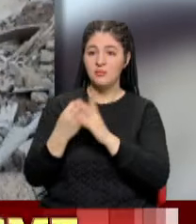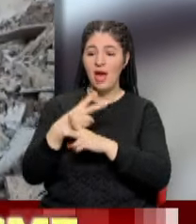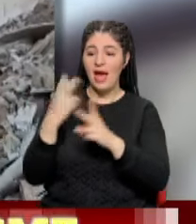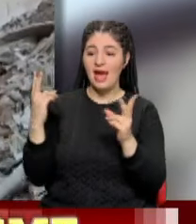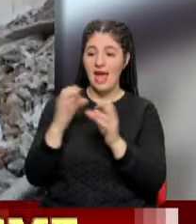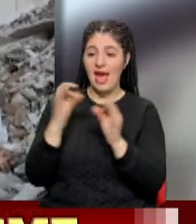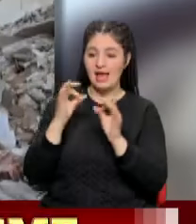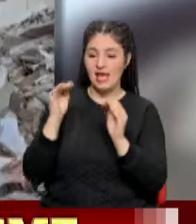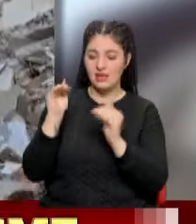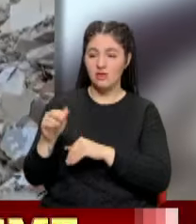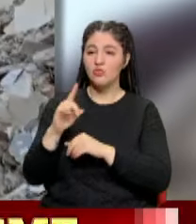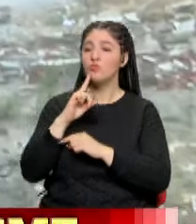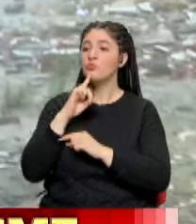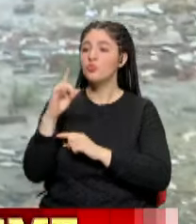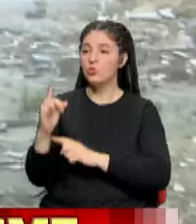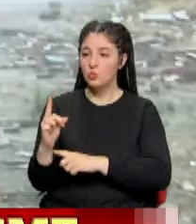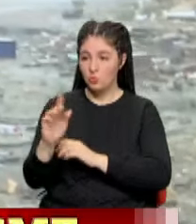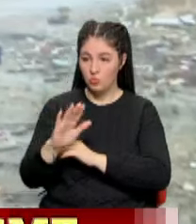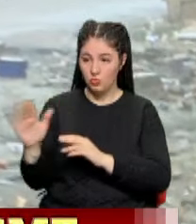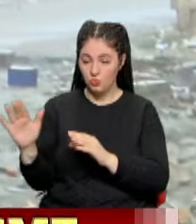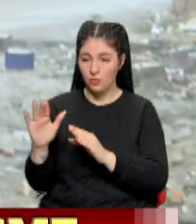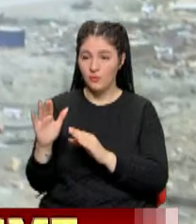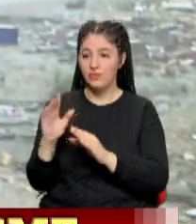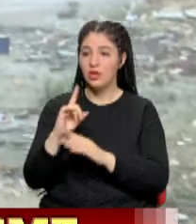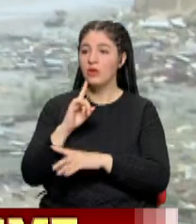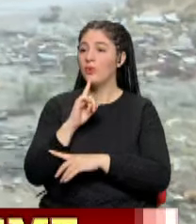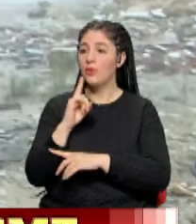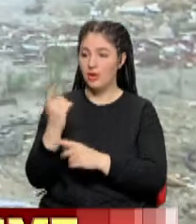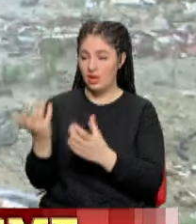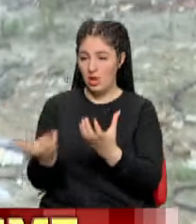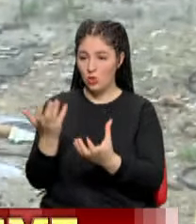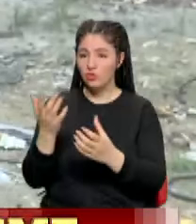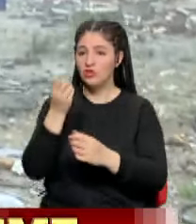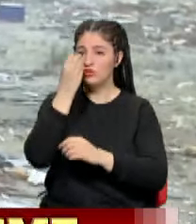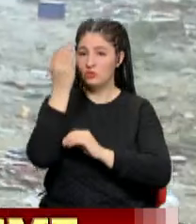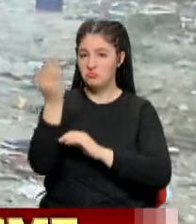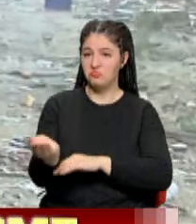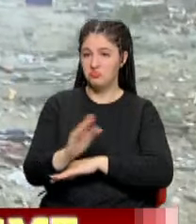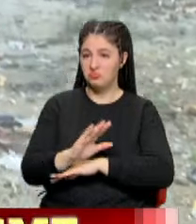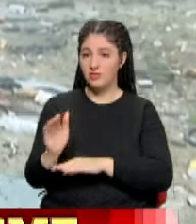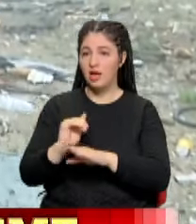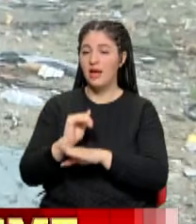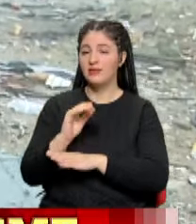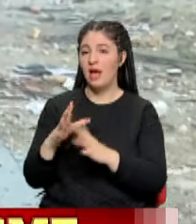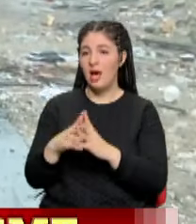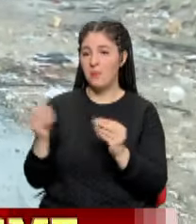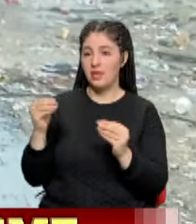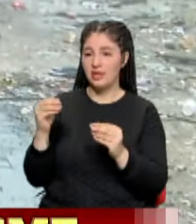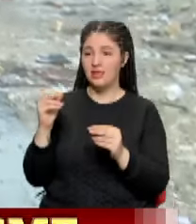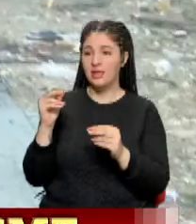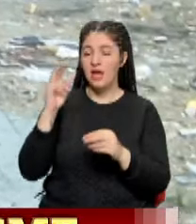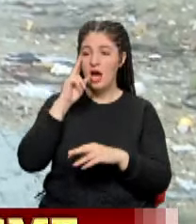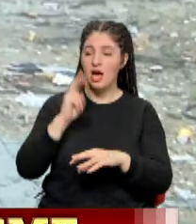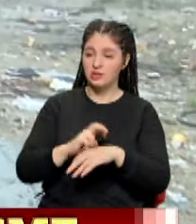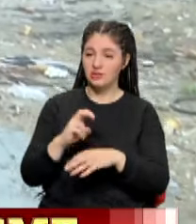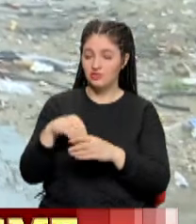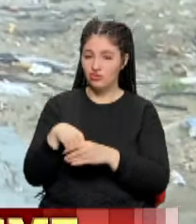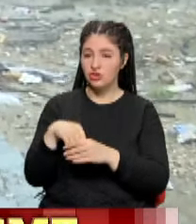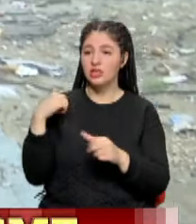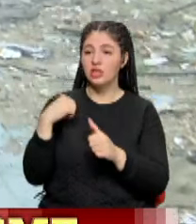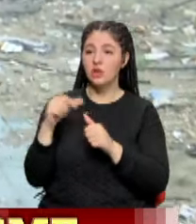buraya geldiğimizde mumlar vardı. Mumlar yanıyordu, karanfiller bırakılmıştı hayatını kaybedenlerin anısına.